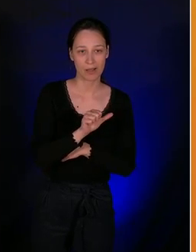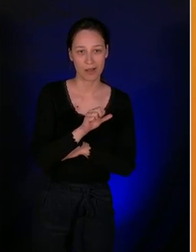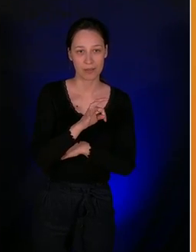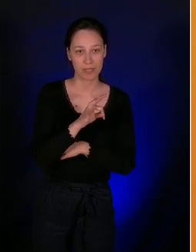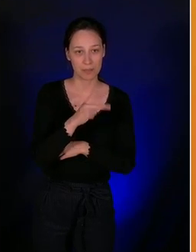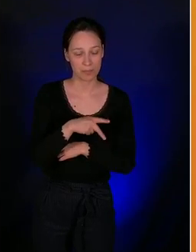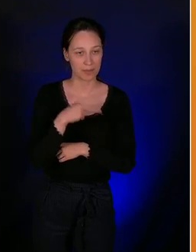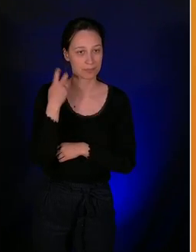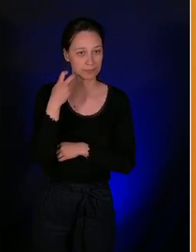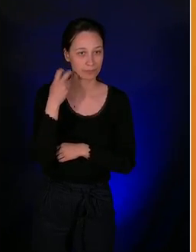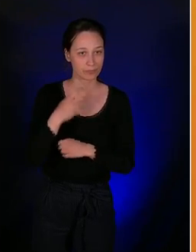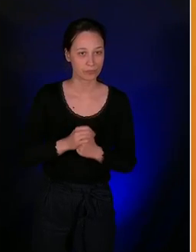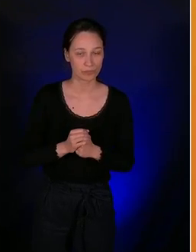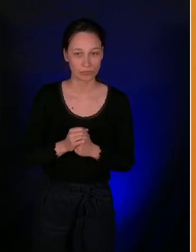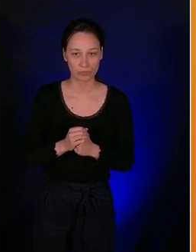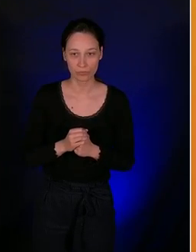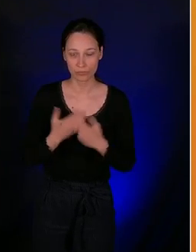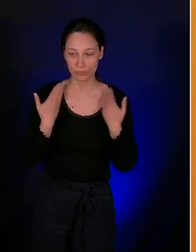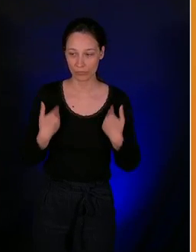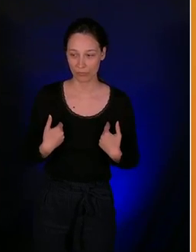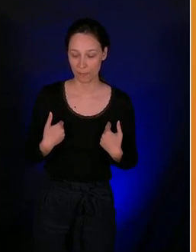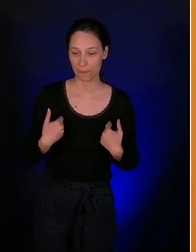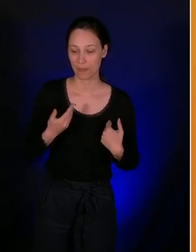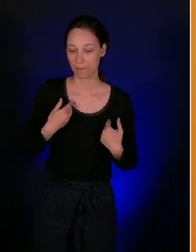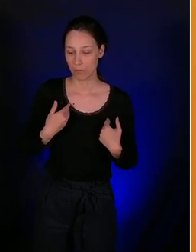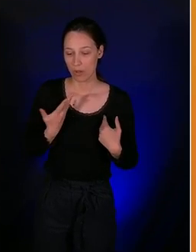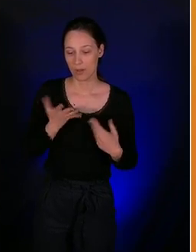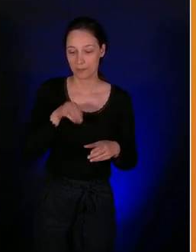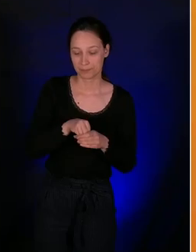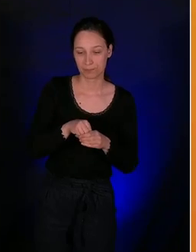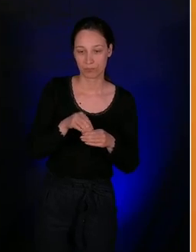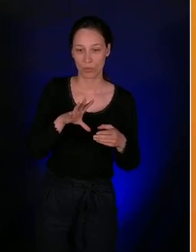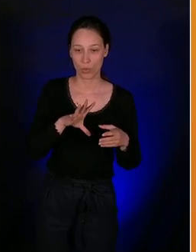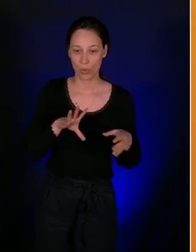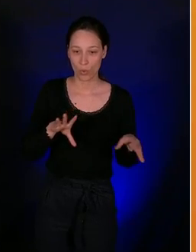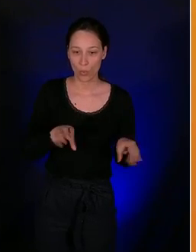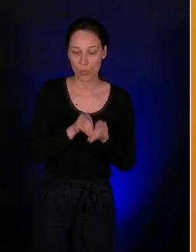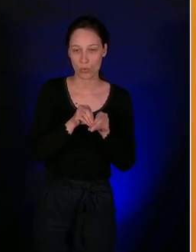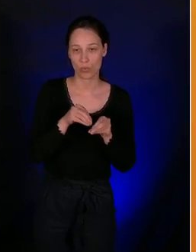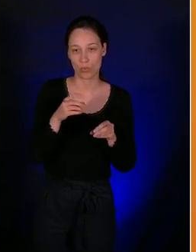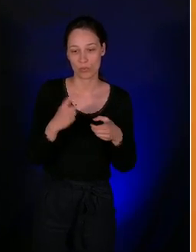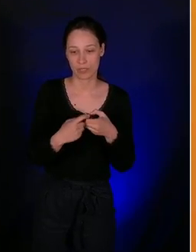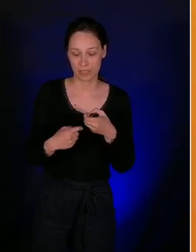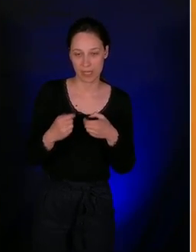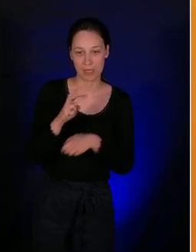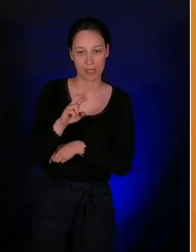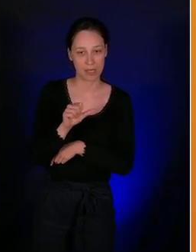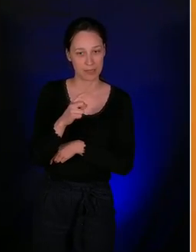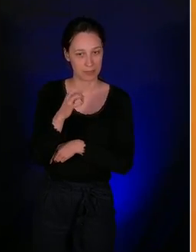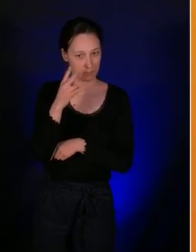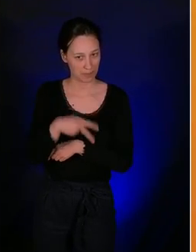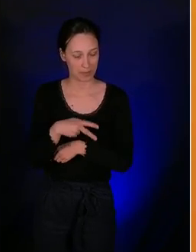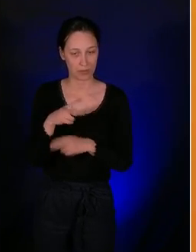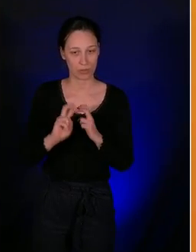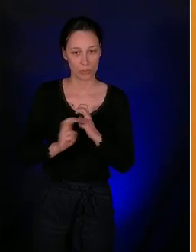Oui, Bertrand Hamache, Union syndicale CGT-RATP, la Fédération des transports. L'ouverture à la concurrence du